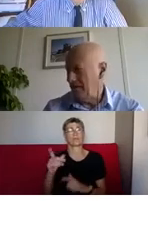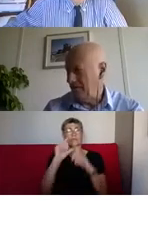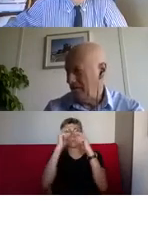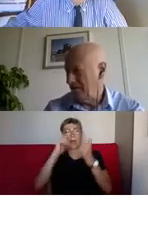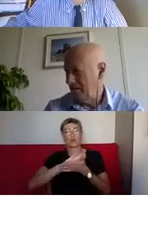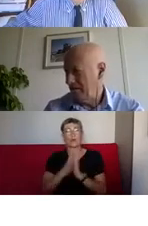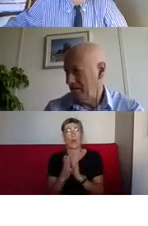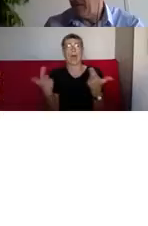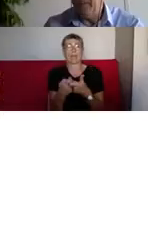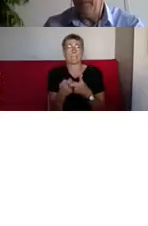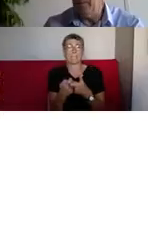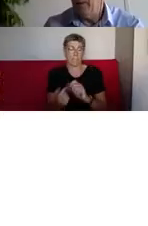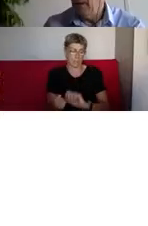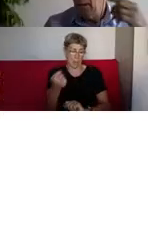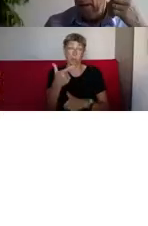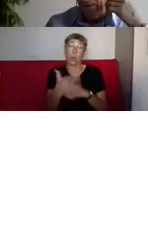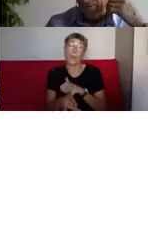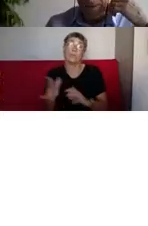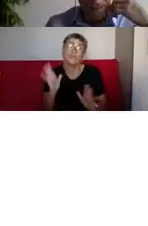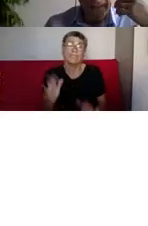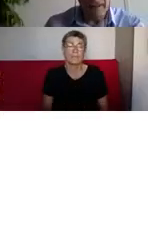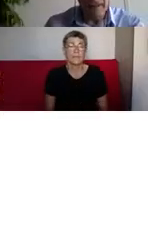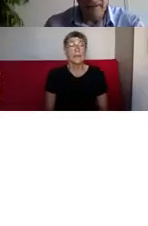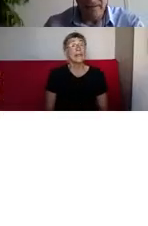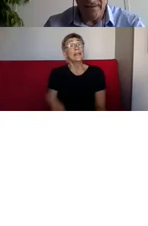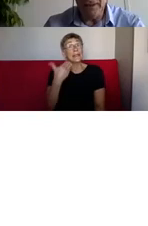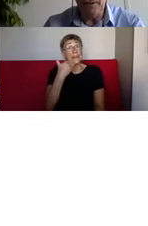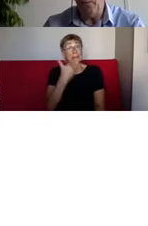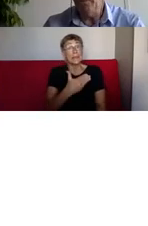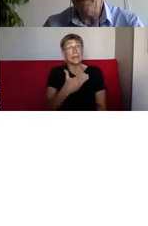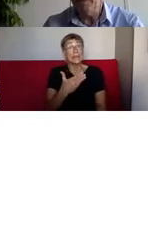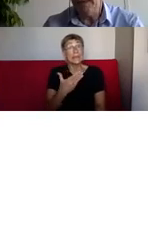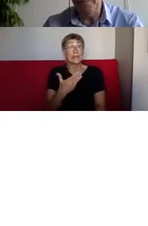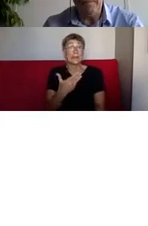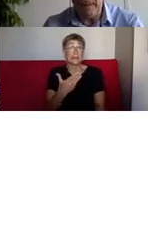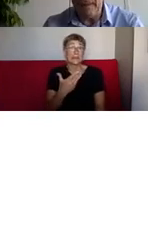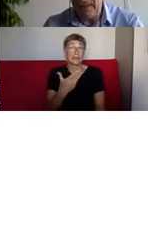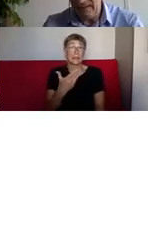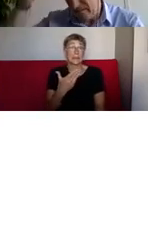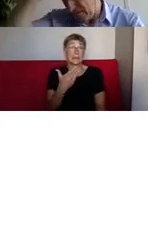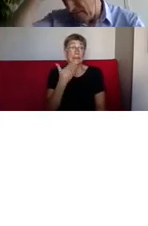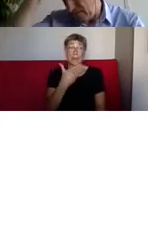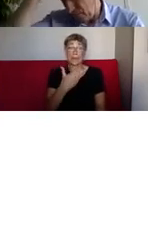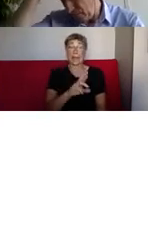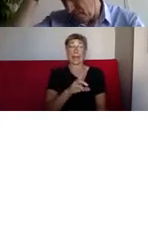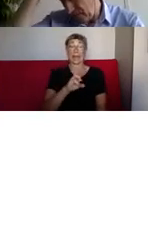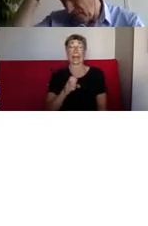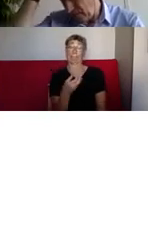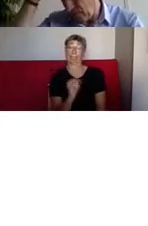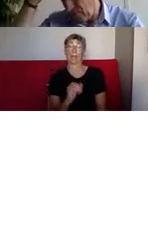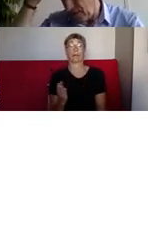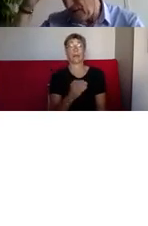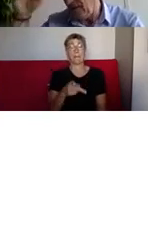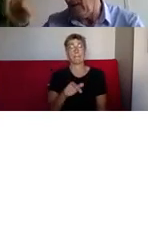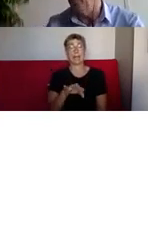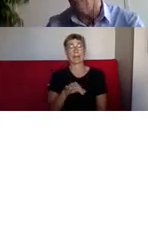Merci. Merci Fabrizio. Merci déjà pour commencer à Rémi Patissier pour son